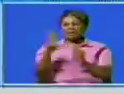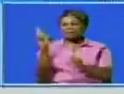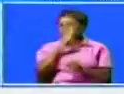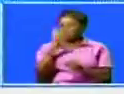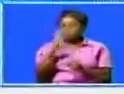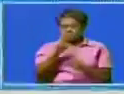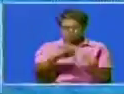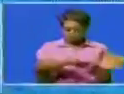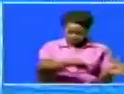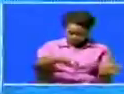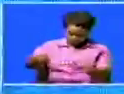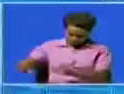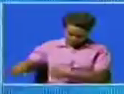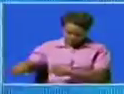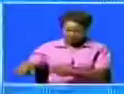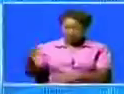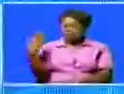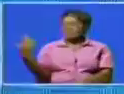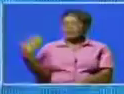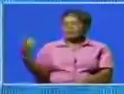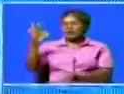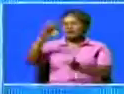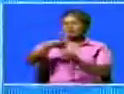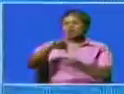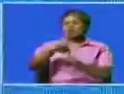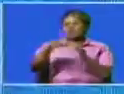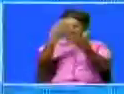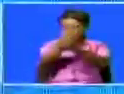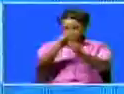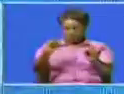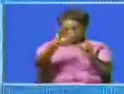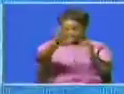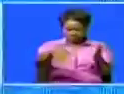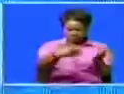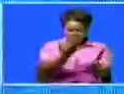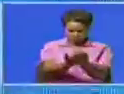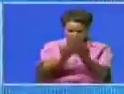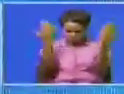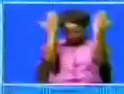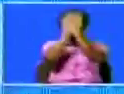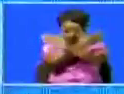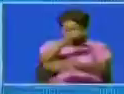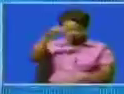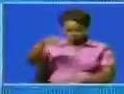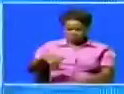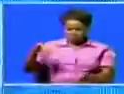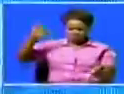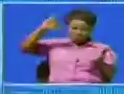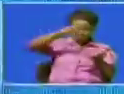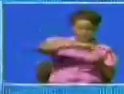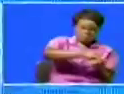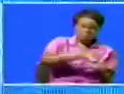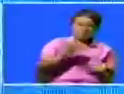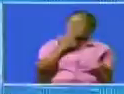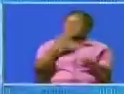Mtazamaji, tukiendelea na taarifa zetu, karatasi za marudio ya kura za urais zinawasili usiku huu katika uwanja wa ndege wa Jomo